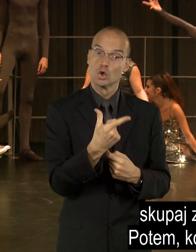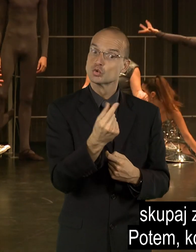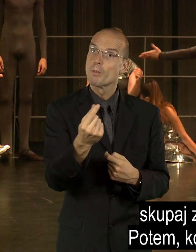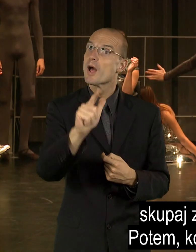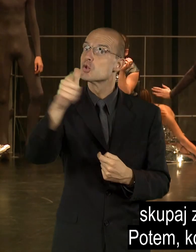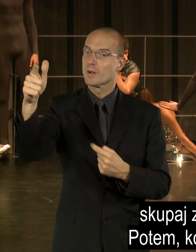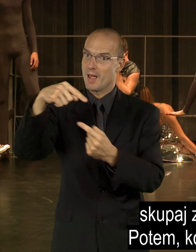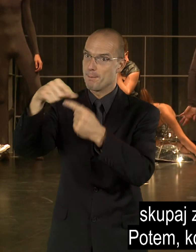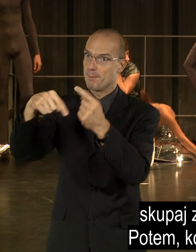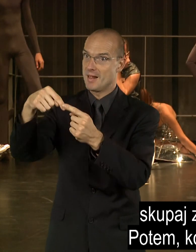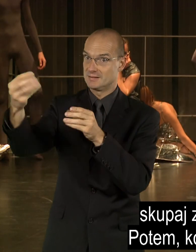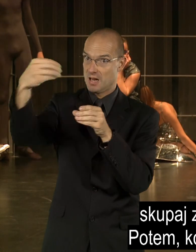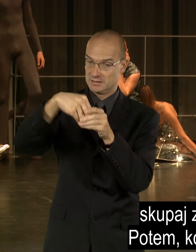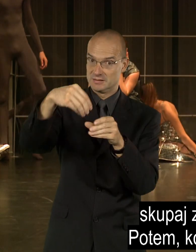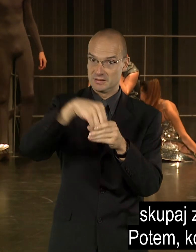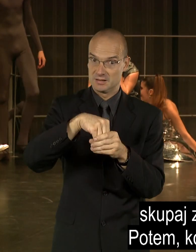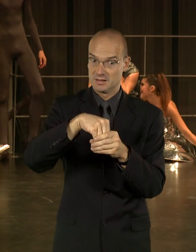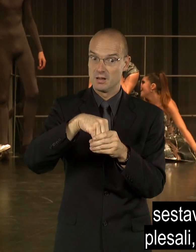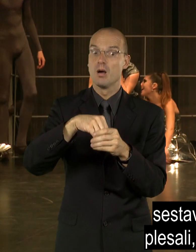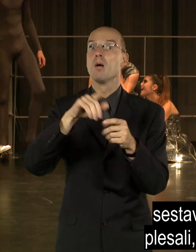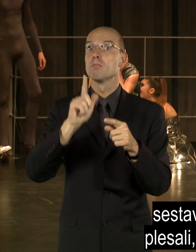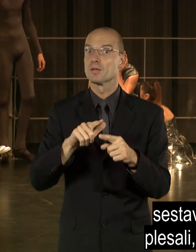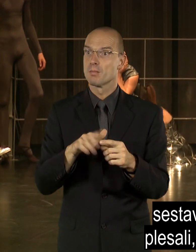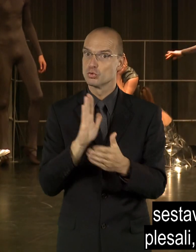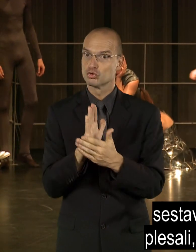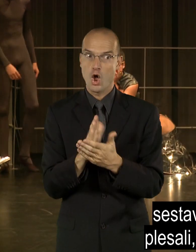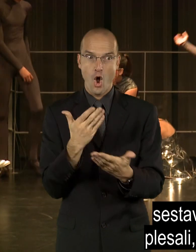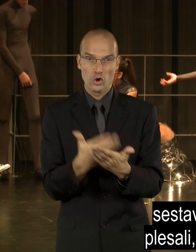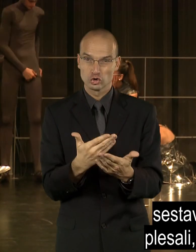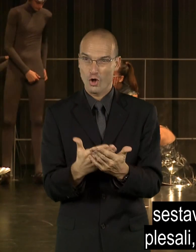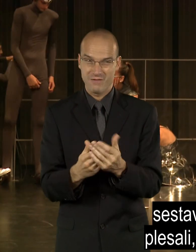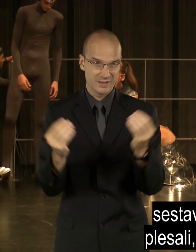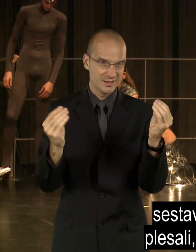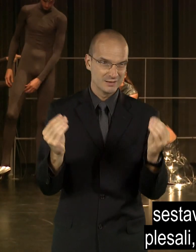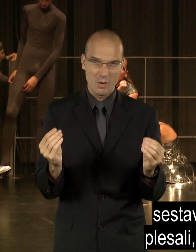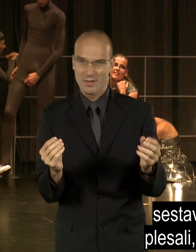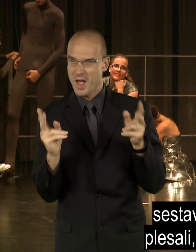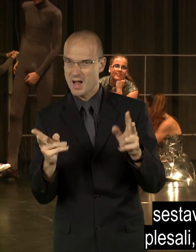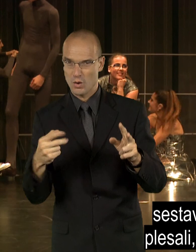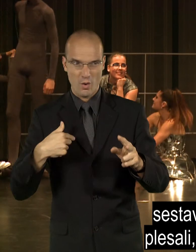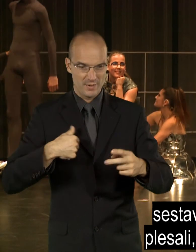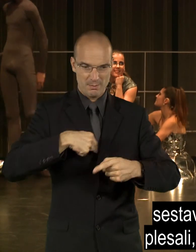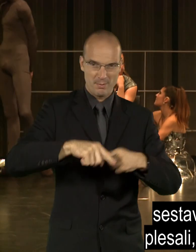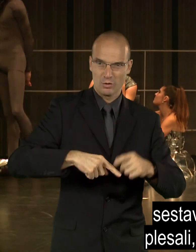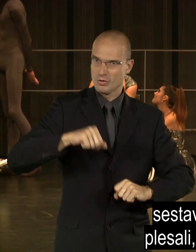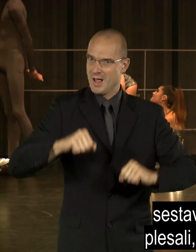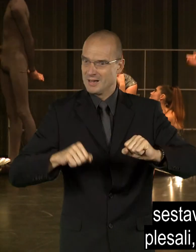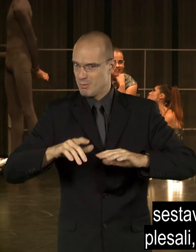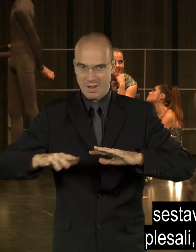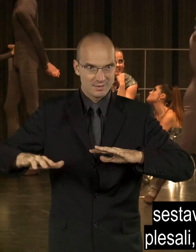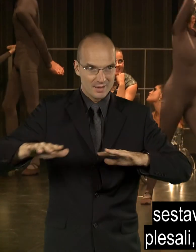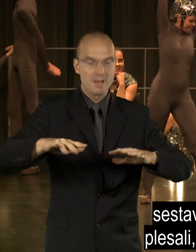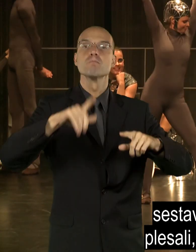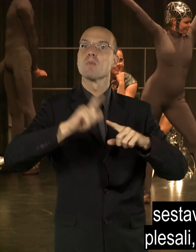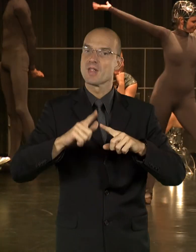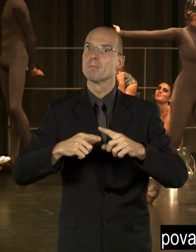nekaterimi plesalci še. In potem, ko smo imeli že osnove sestavljene, kako bi mi plesali,